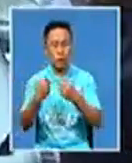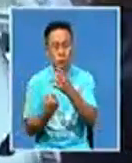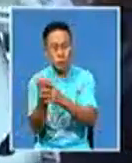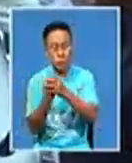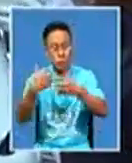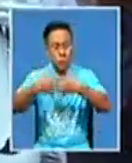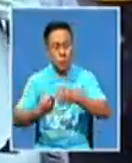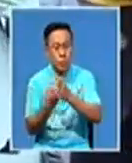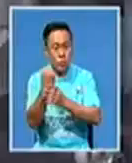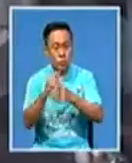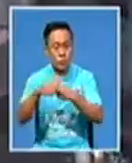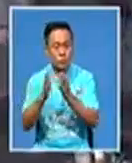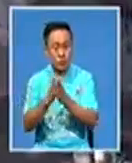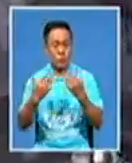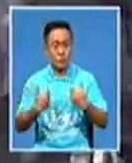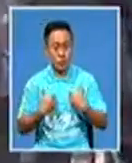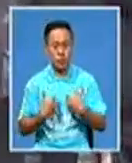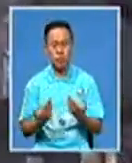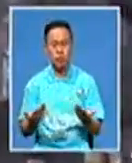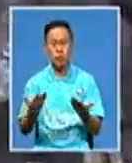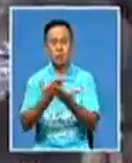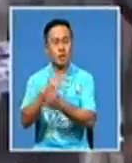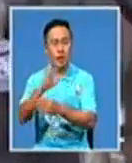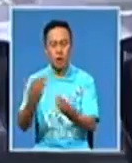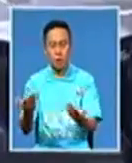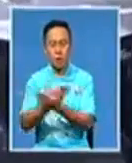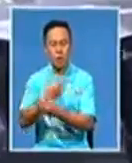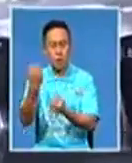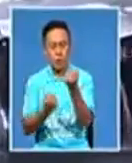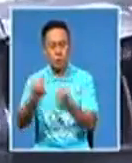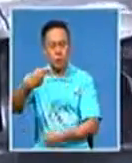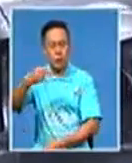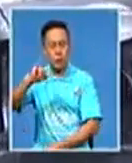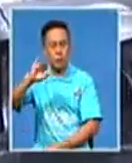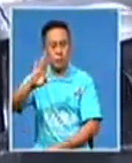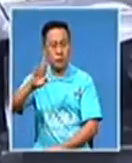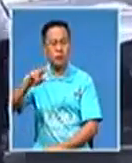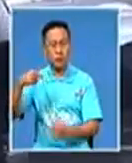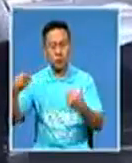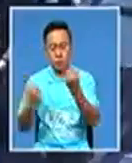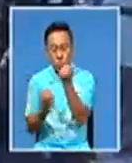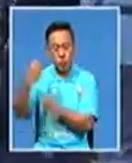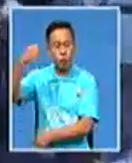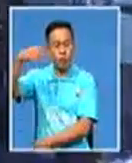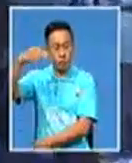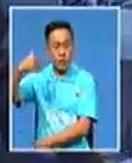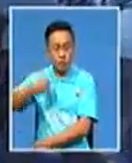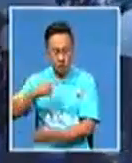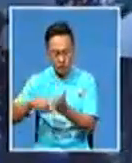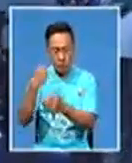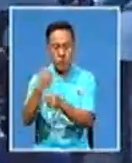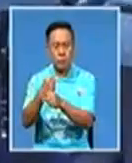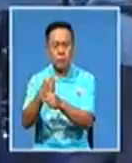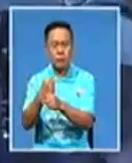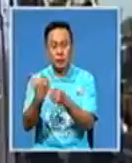ใช้ภาษาอังกฤษว่า combustion engine ต่อไปนี้เราจะหันไปดูพวกไฮบริดพวกไฟฟ้านะนี่เราเริ่มตั้งไข่อันนี้ยัง